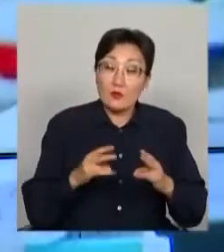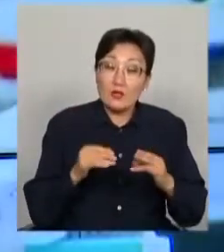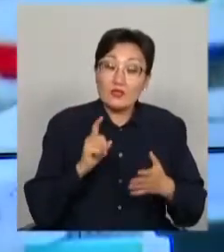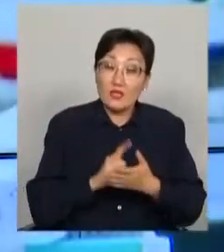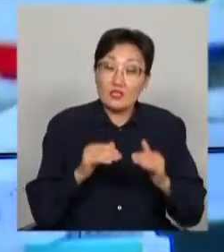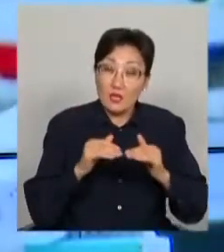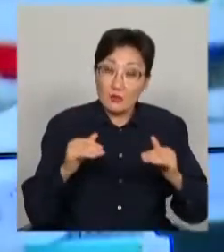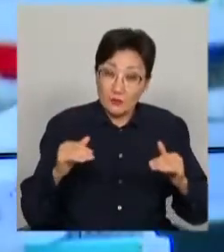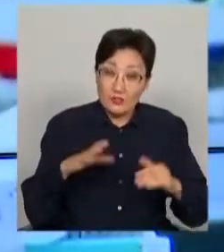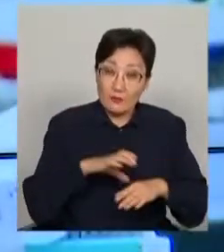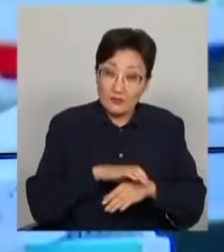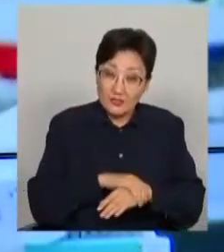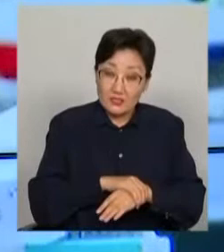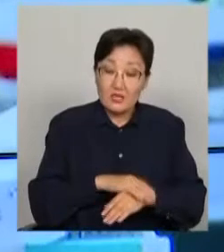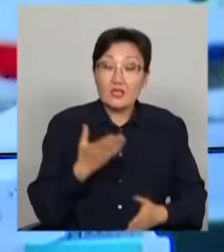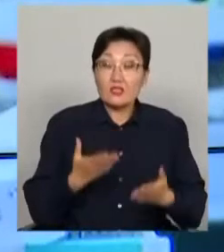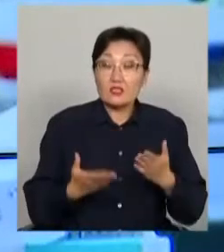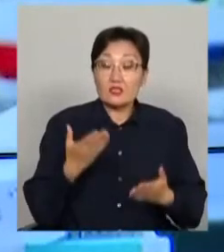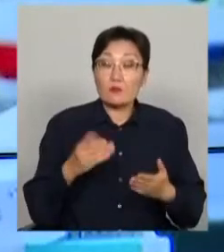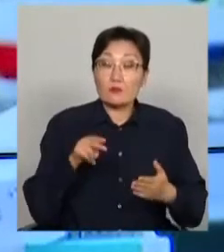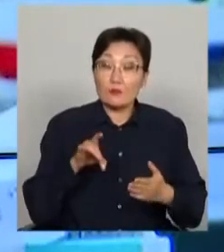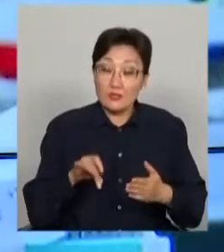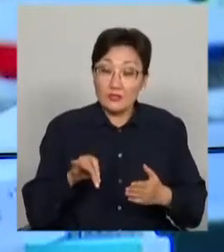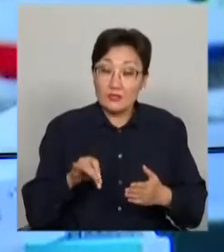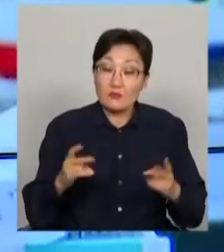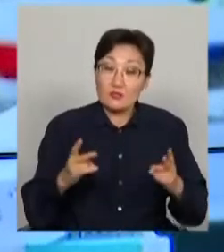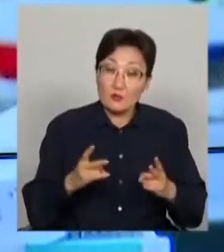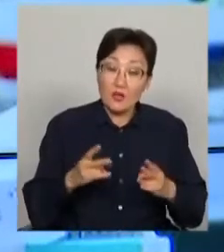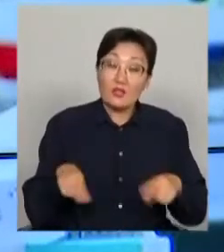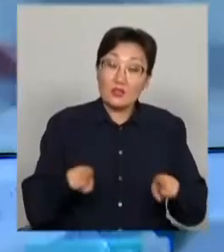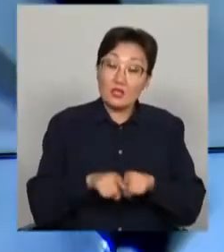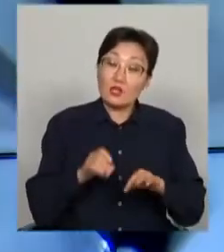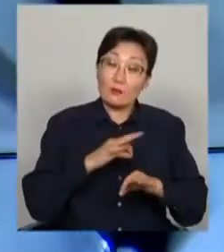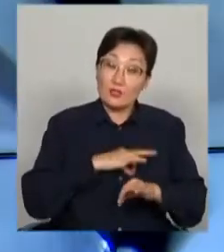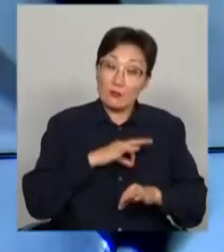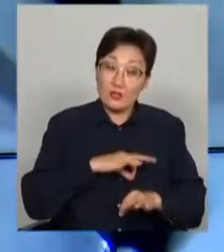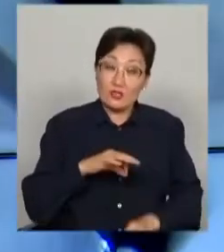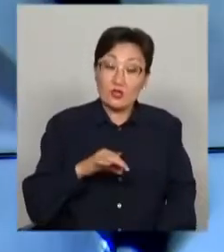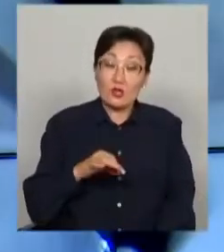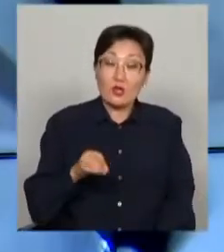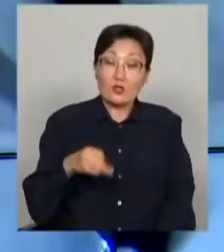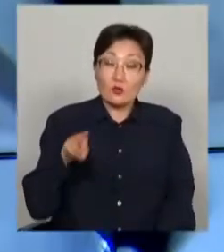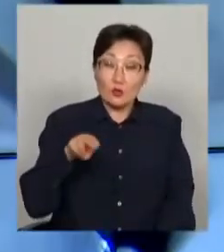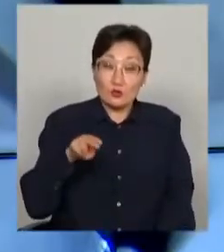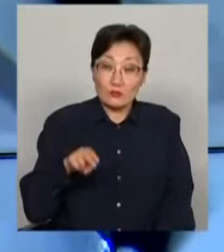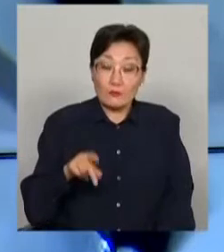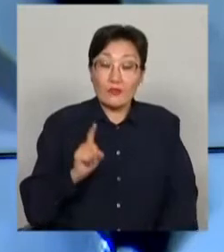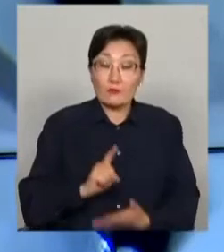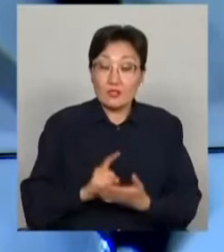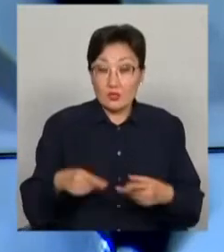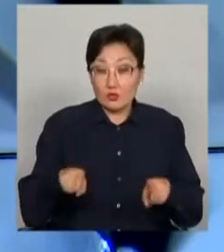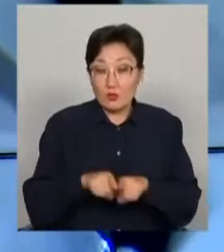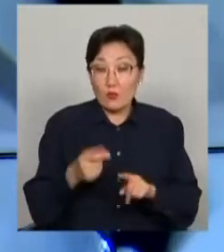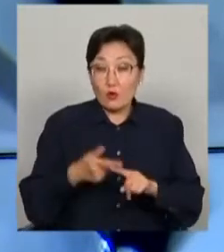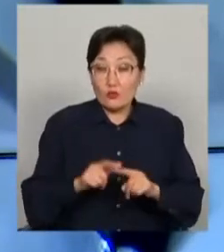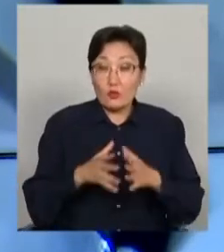уровень йода, и если при необходимости также принимать микроэлемент йод обязательно. Это тоже